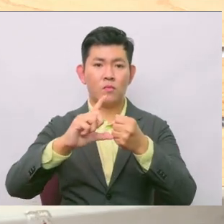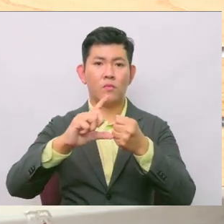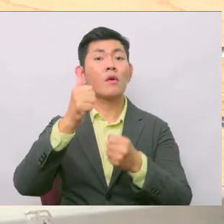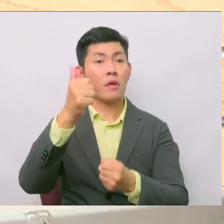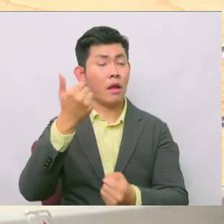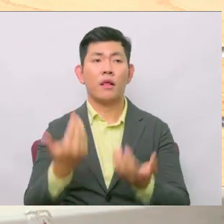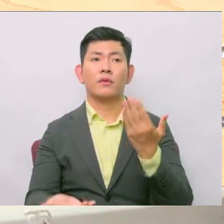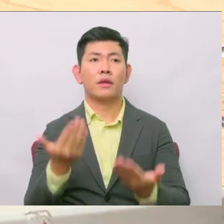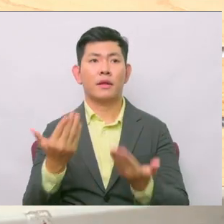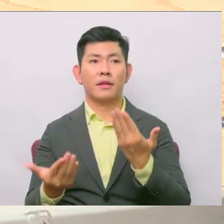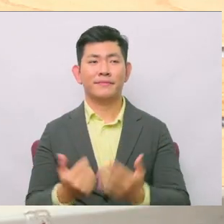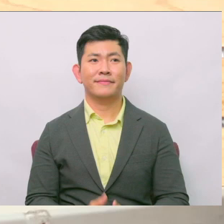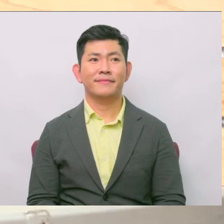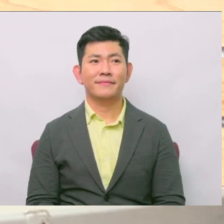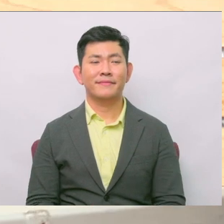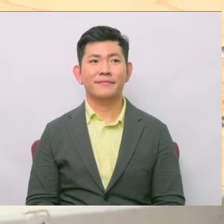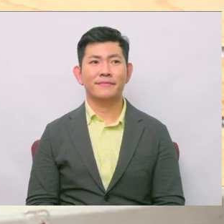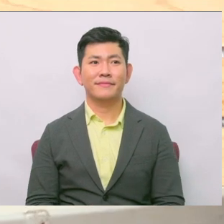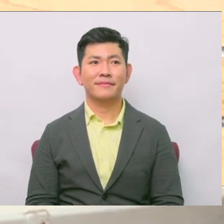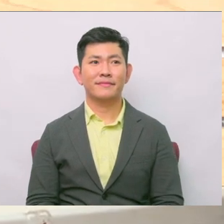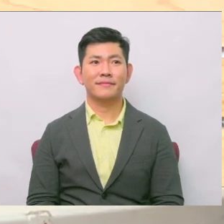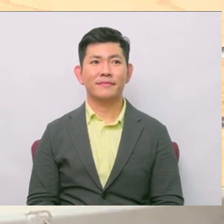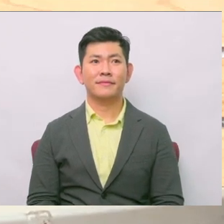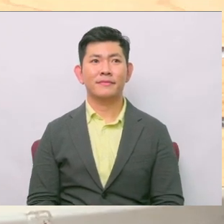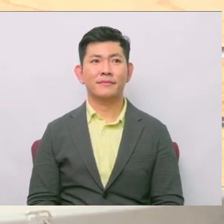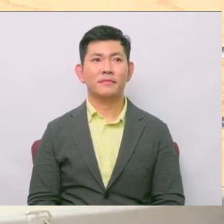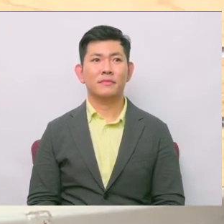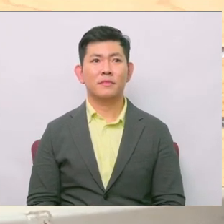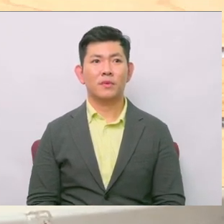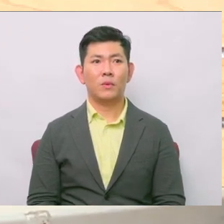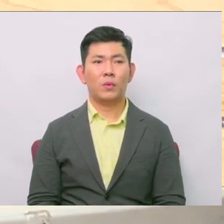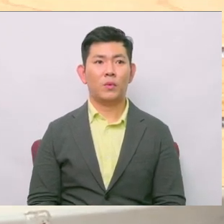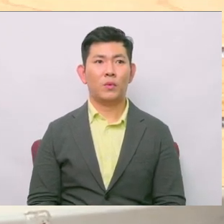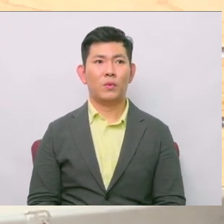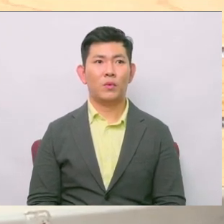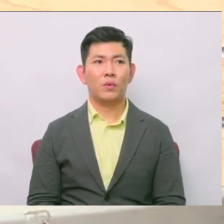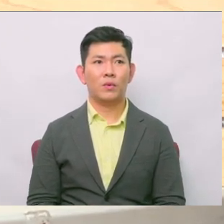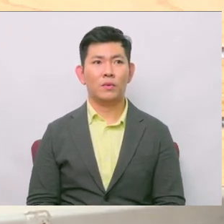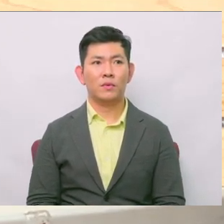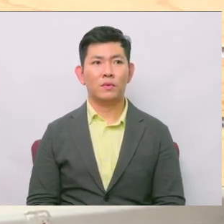พันแน่นๆ